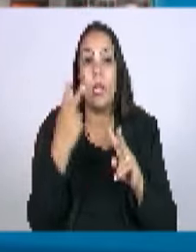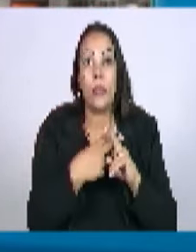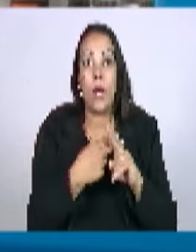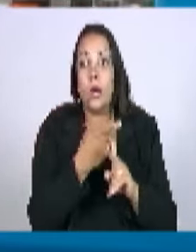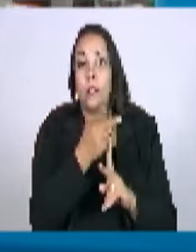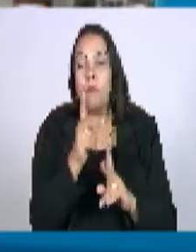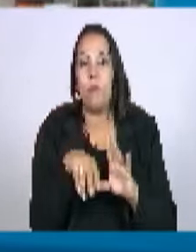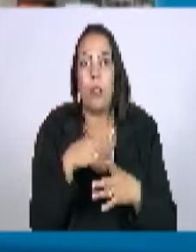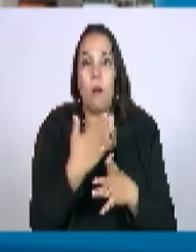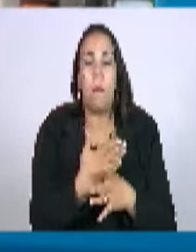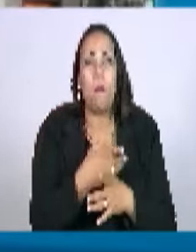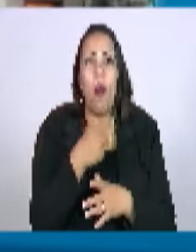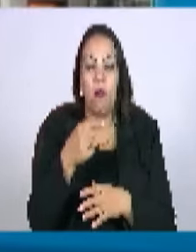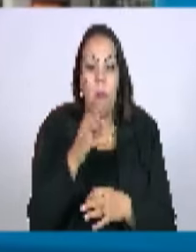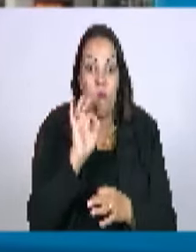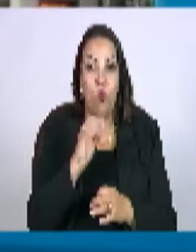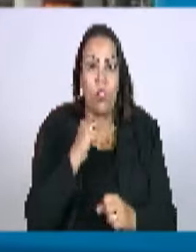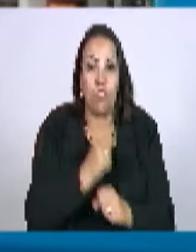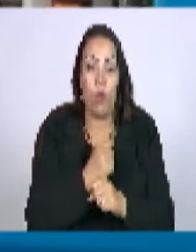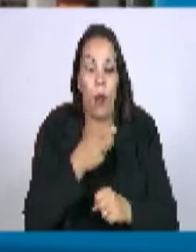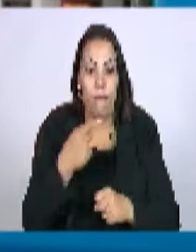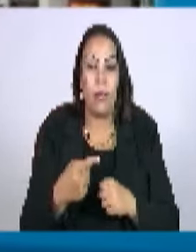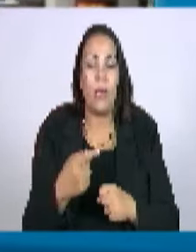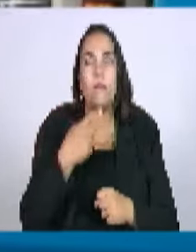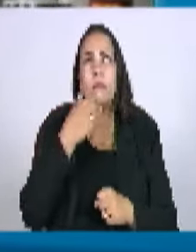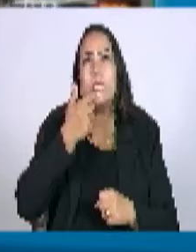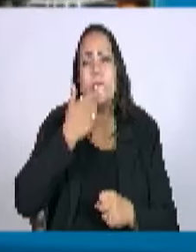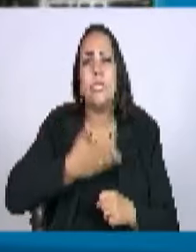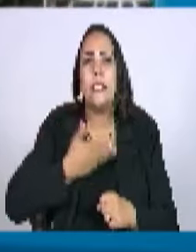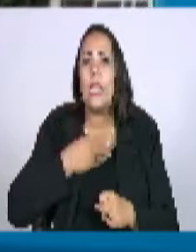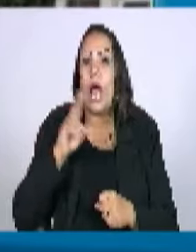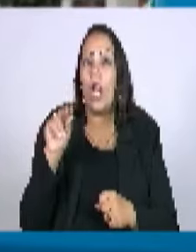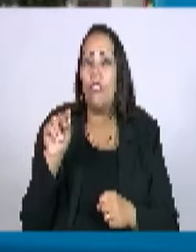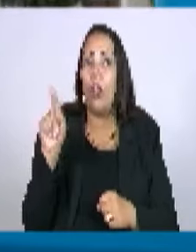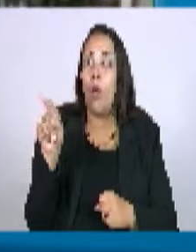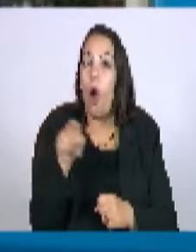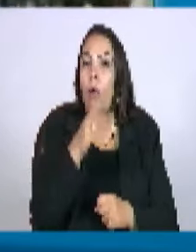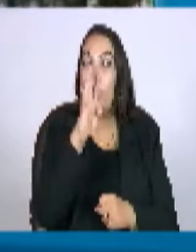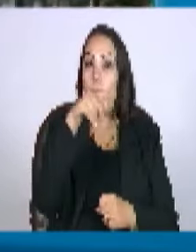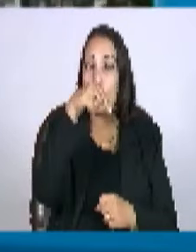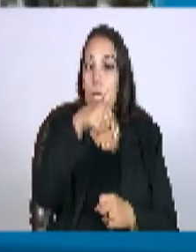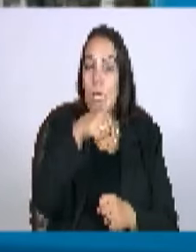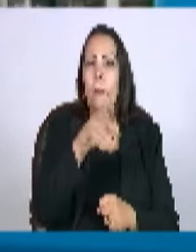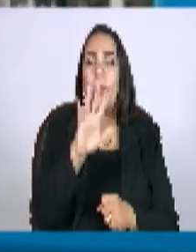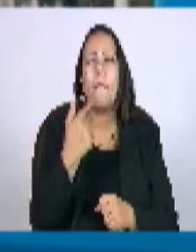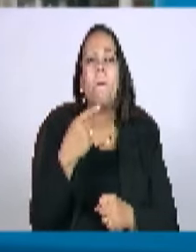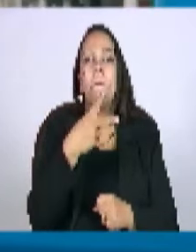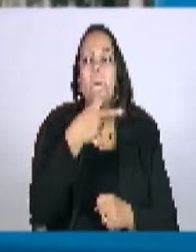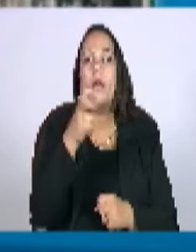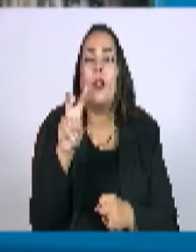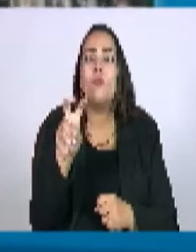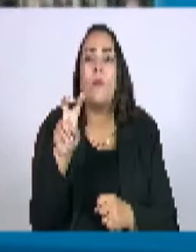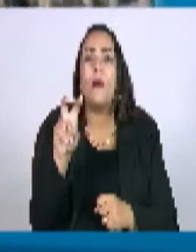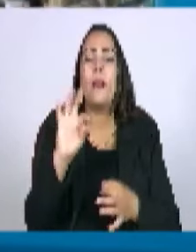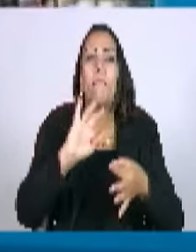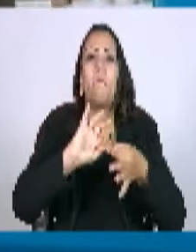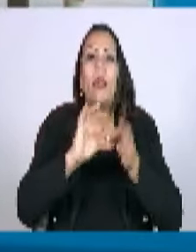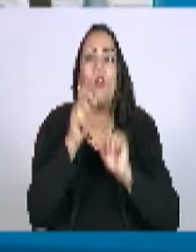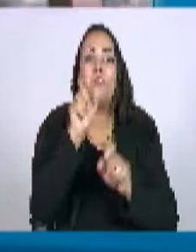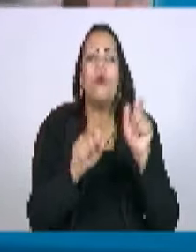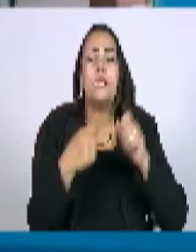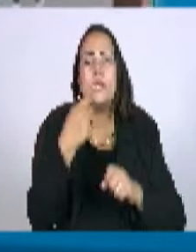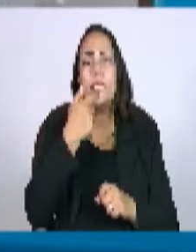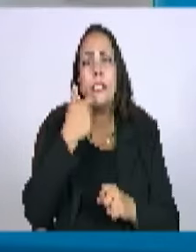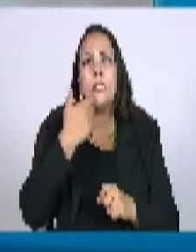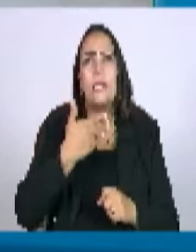اللي القوه اللي في قوه العمل اللي من 20 ل 64 كانوا 270 مليون نسمه سنه